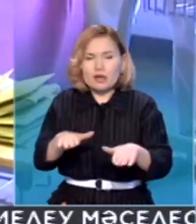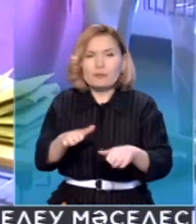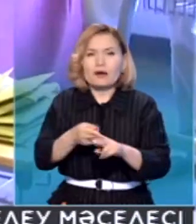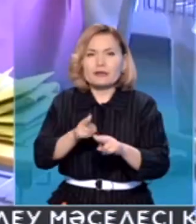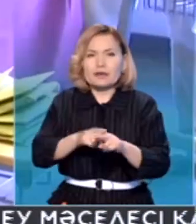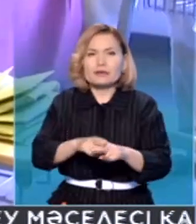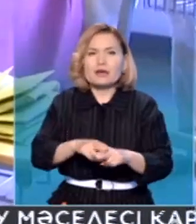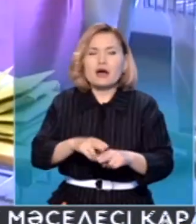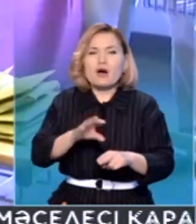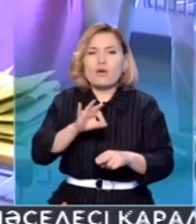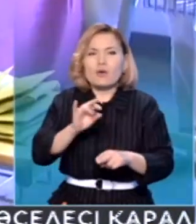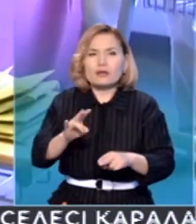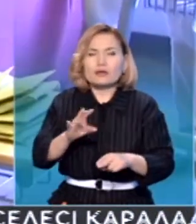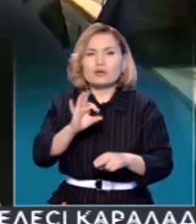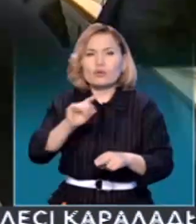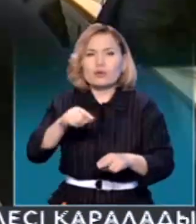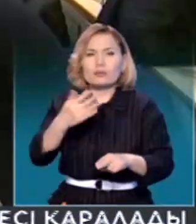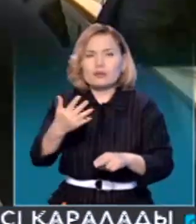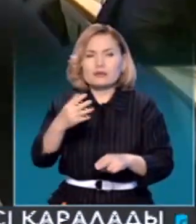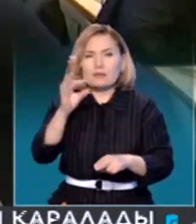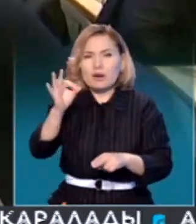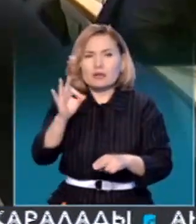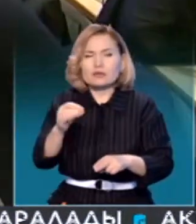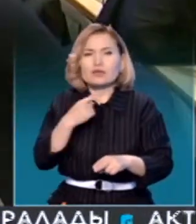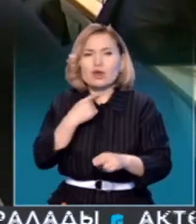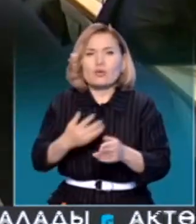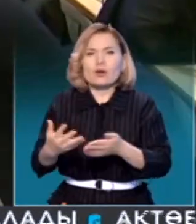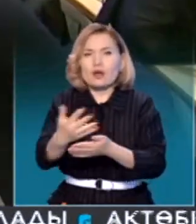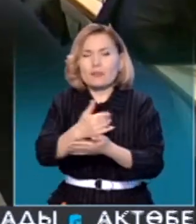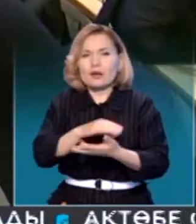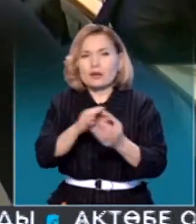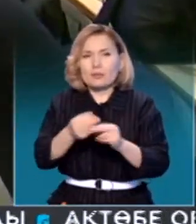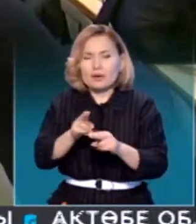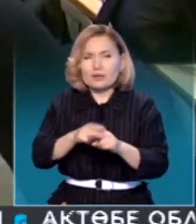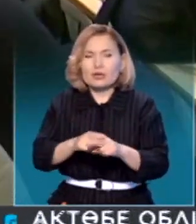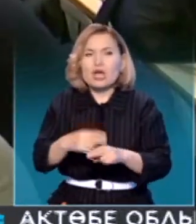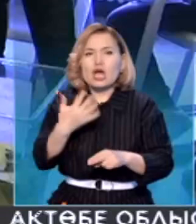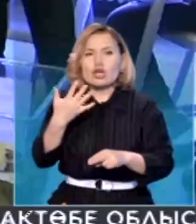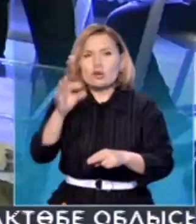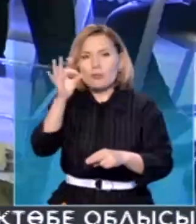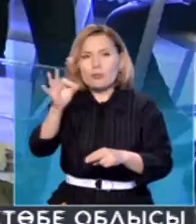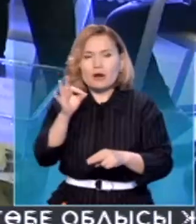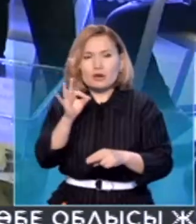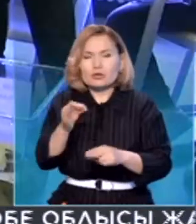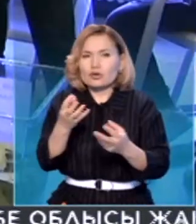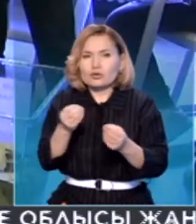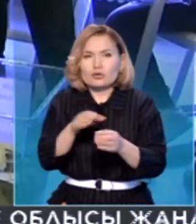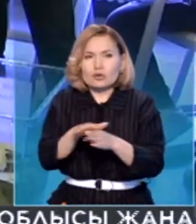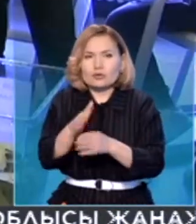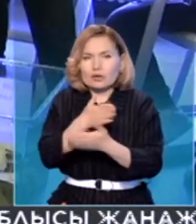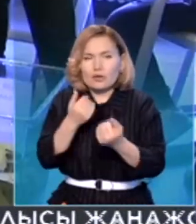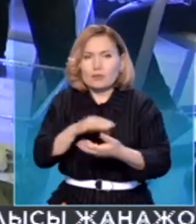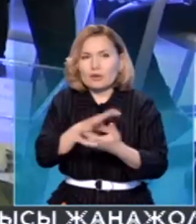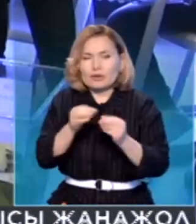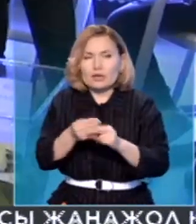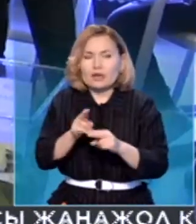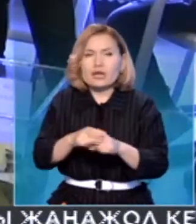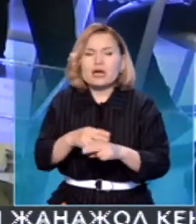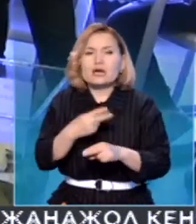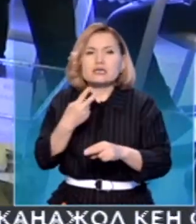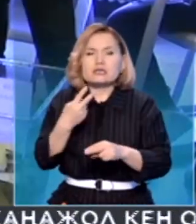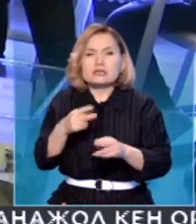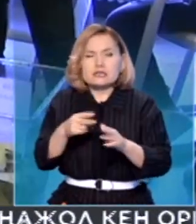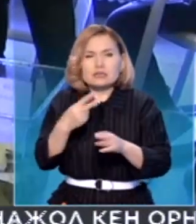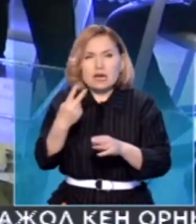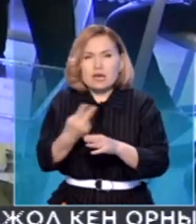оған 0,5% дауыс жинаған. Кандидат Тардың бірде-бірі 50% қамежені бағындыра алмаса, онда сайлаудың екінші туры